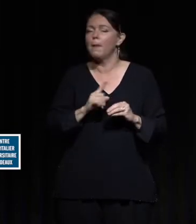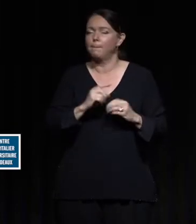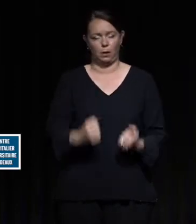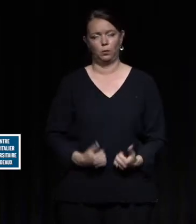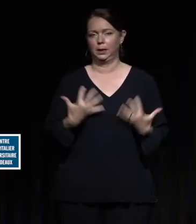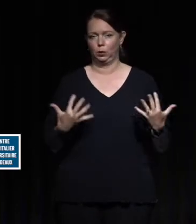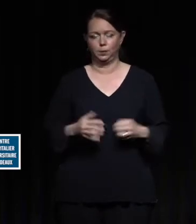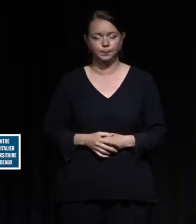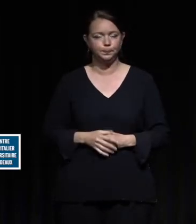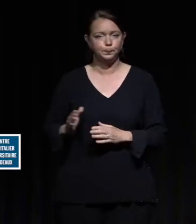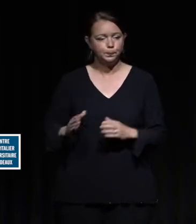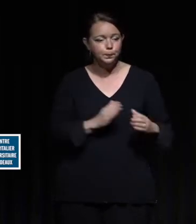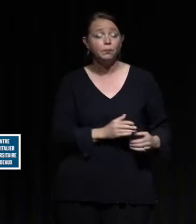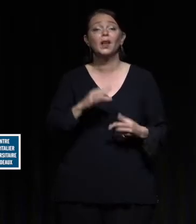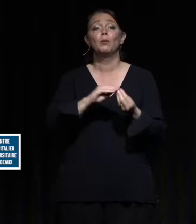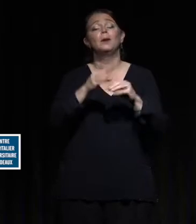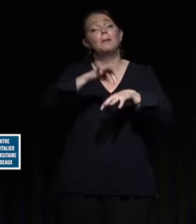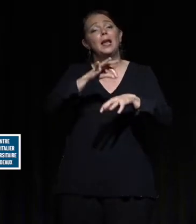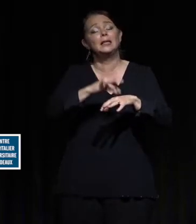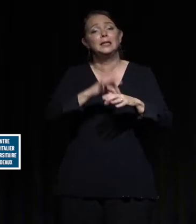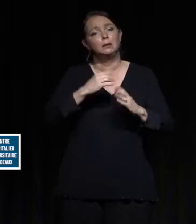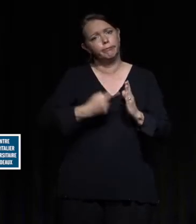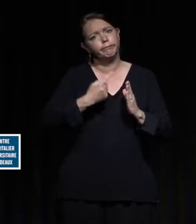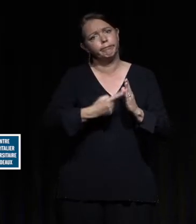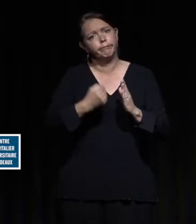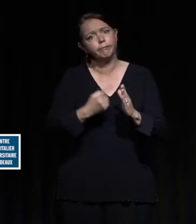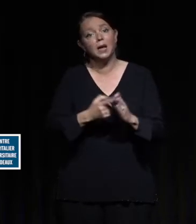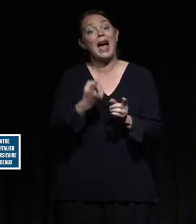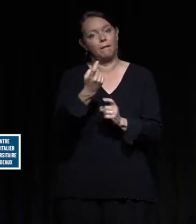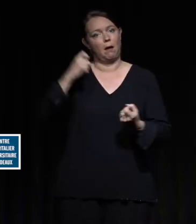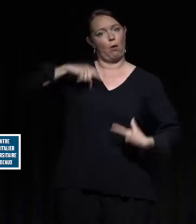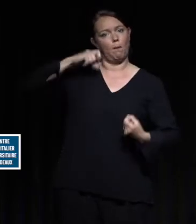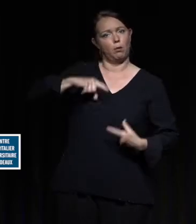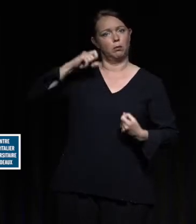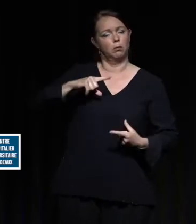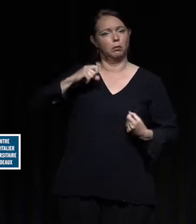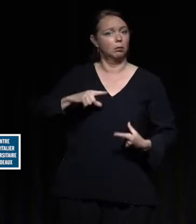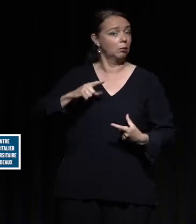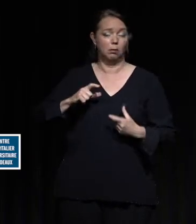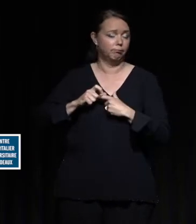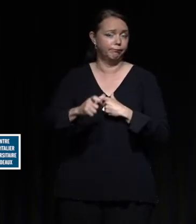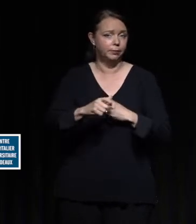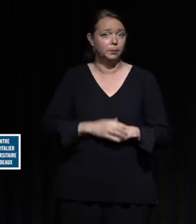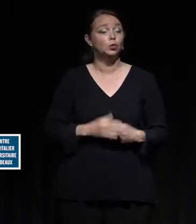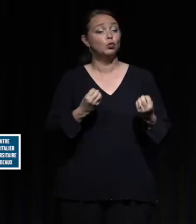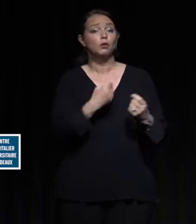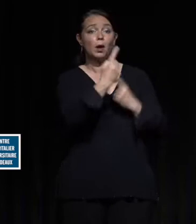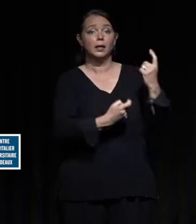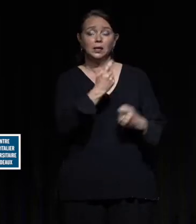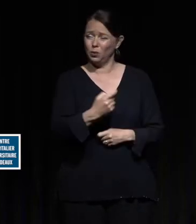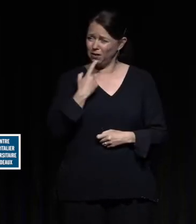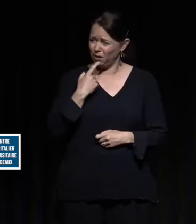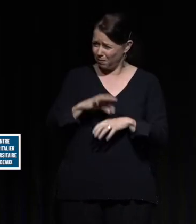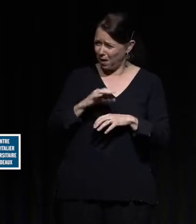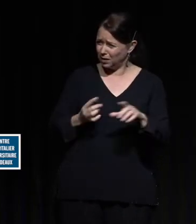cette maladie aussi, c'est que ses récurrences sont fréquentes. Elle est hormonodépendante. Une des questions posées aussi, c'est est-ce que j'aurai cette maladie toute ma